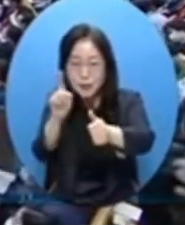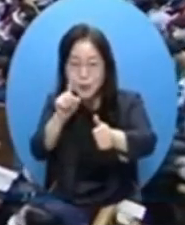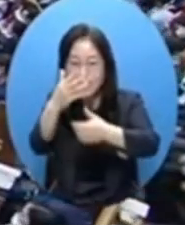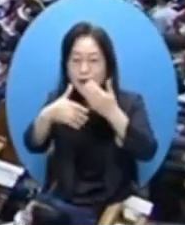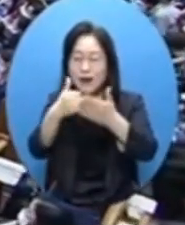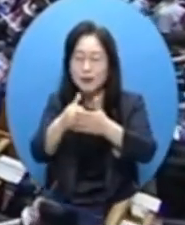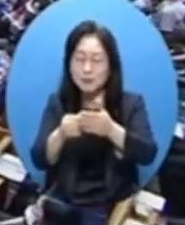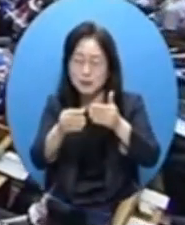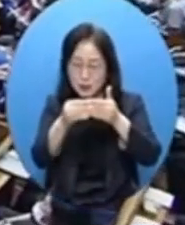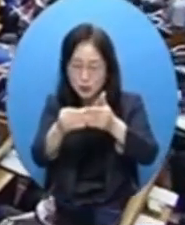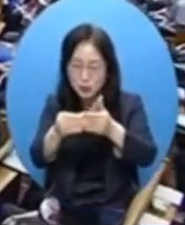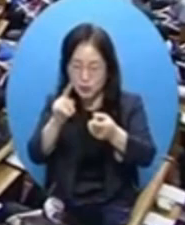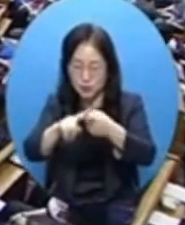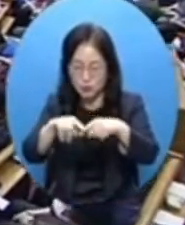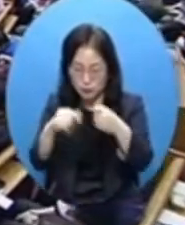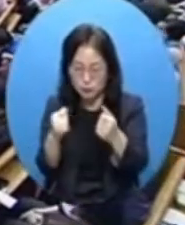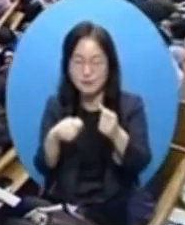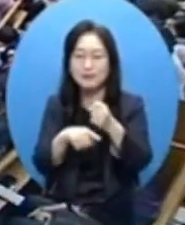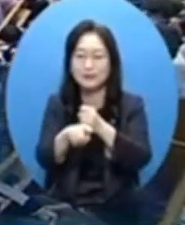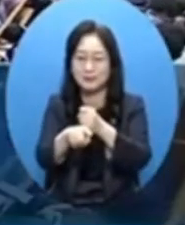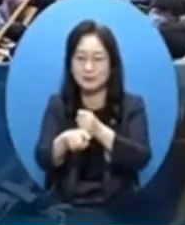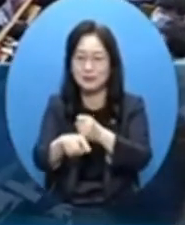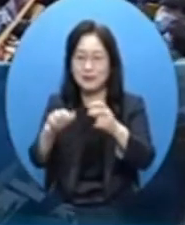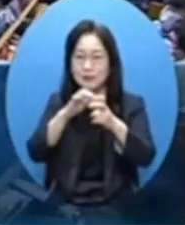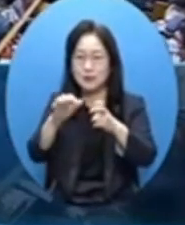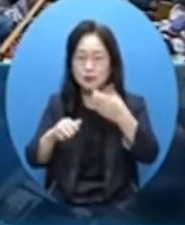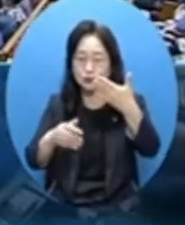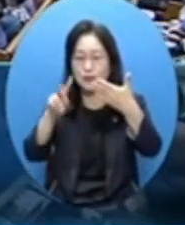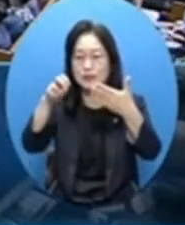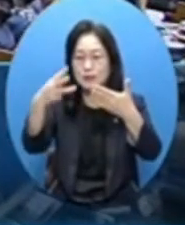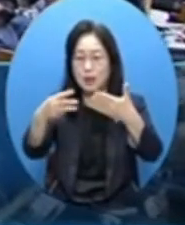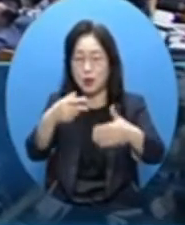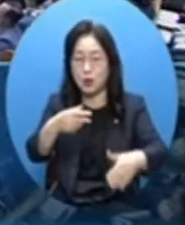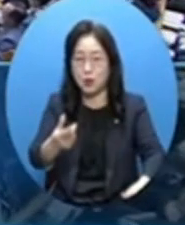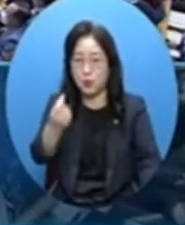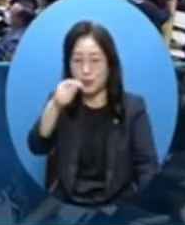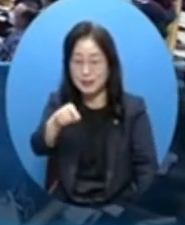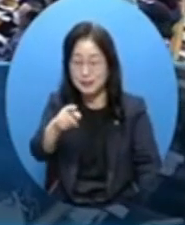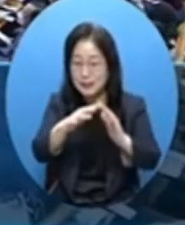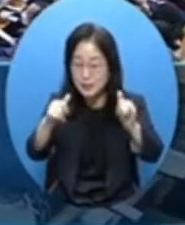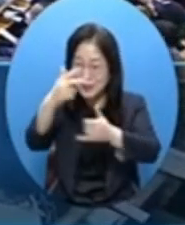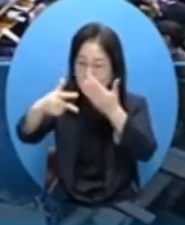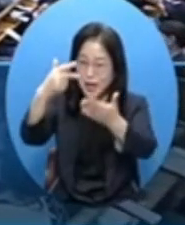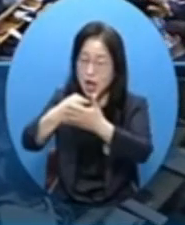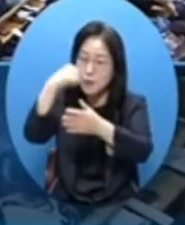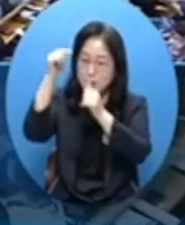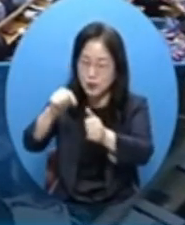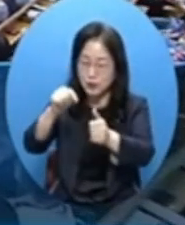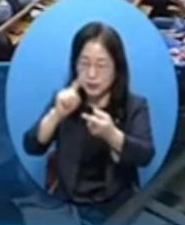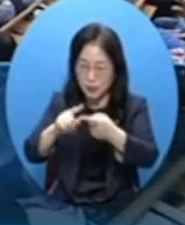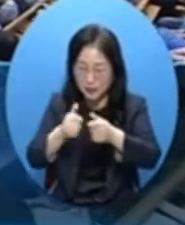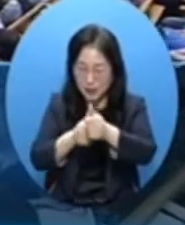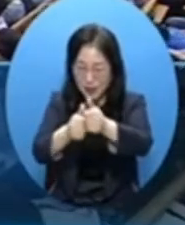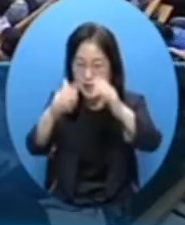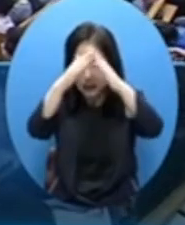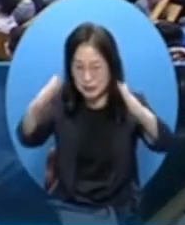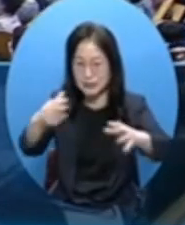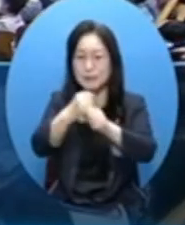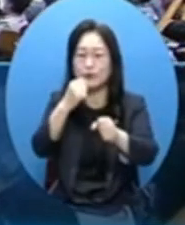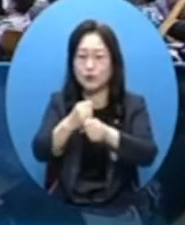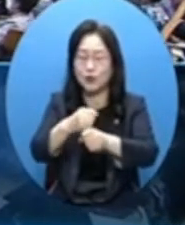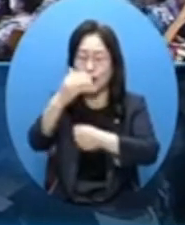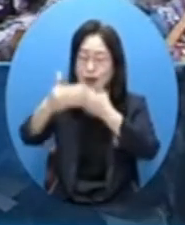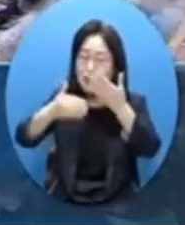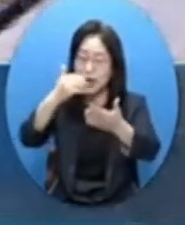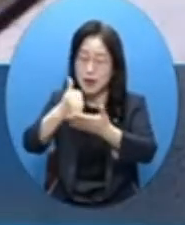인도함을 따랐다는 것을 의미합니다 민주의 9장 23절입니다 곧 그들이 야외 명령을 따라 지르치며